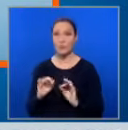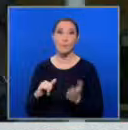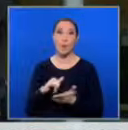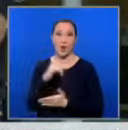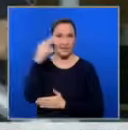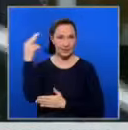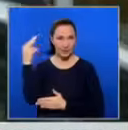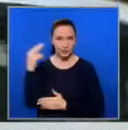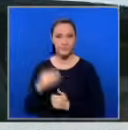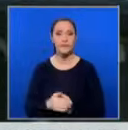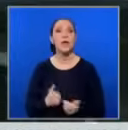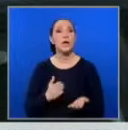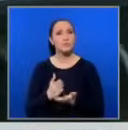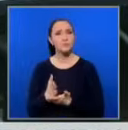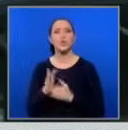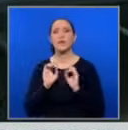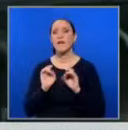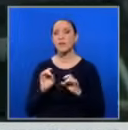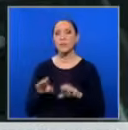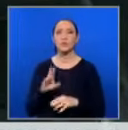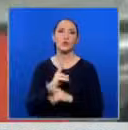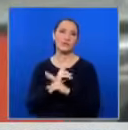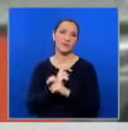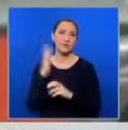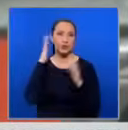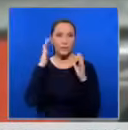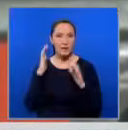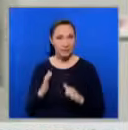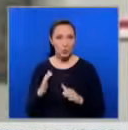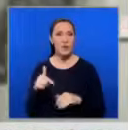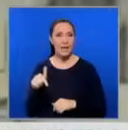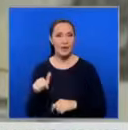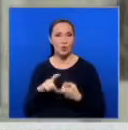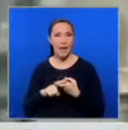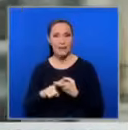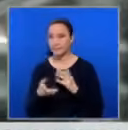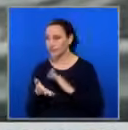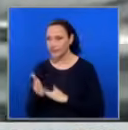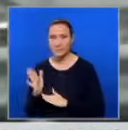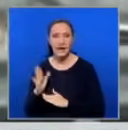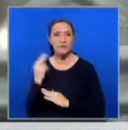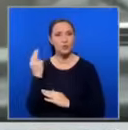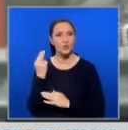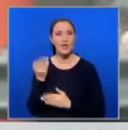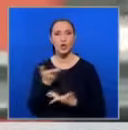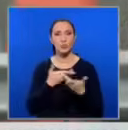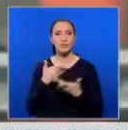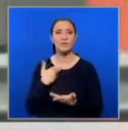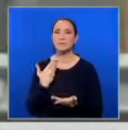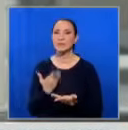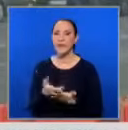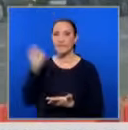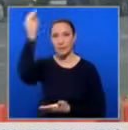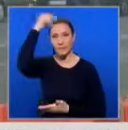летищата. Според източниците от австрийското правителство, Герхард Карнер заминава за Словения, за да обсъди с представители